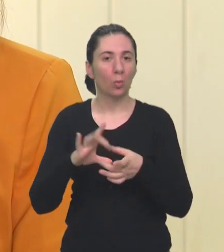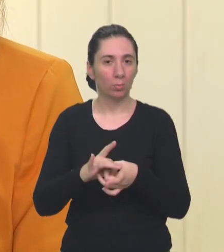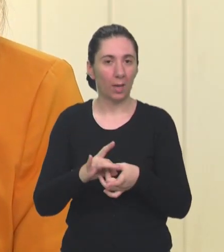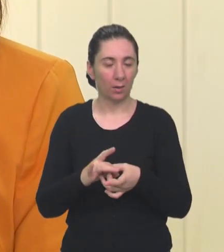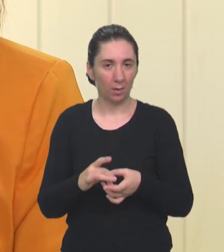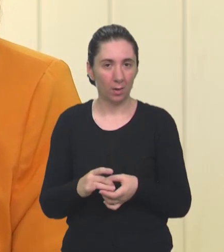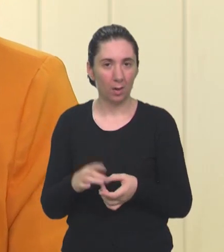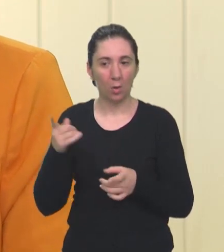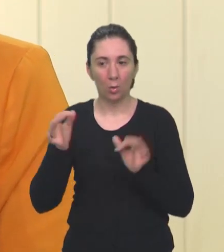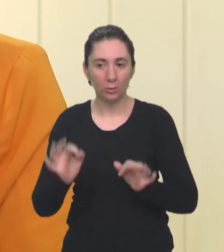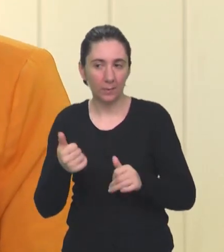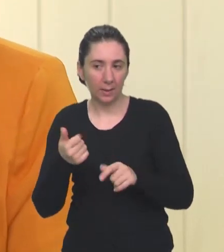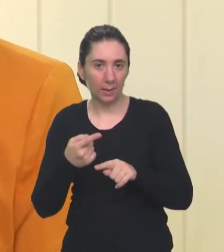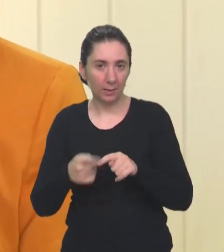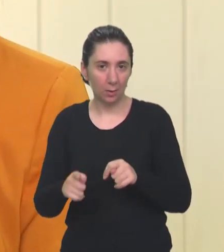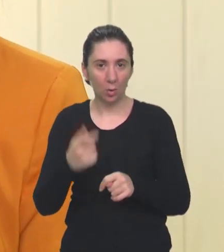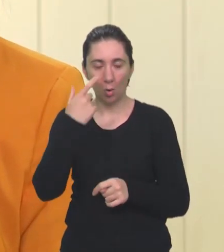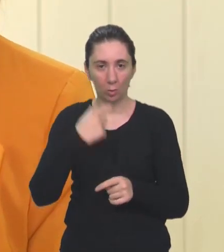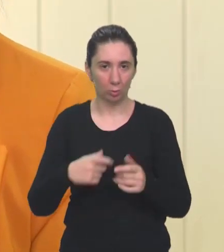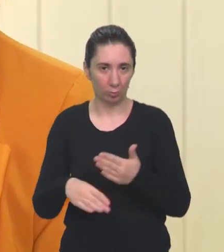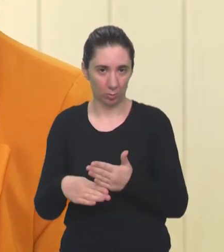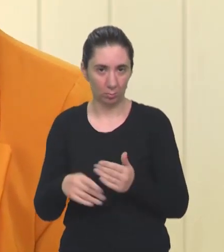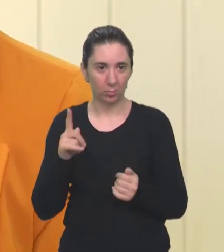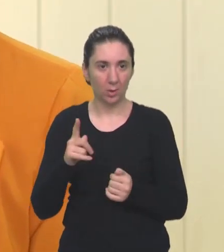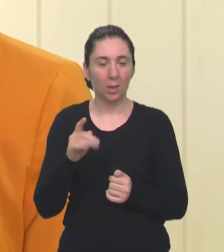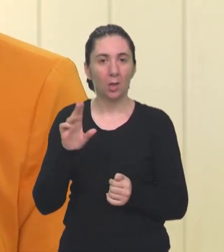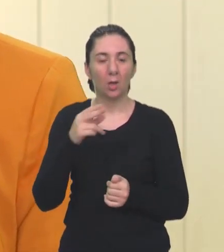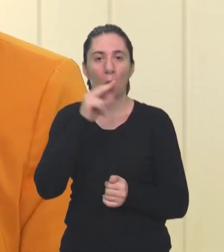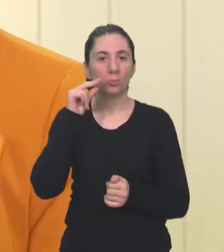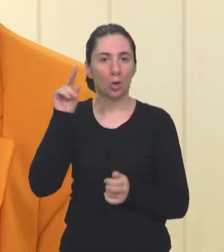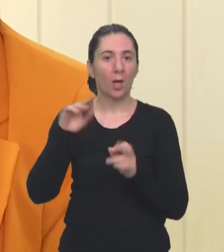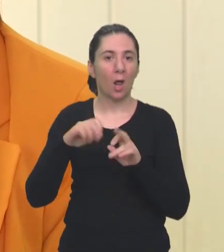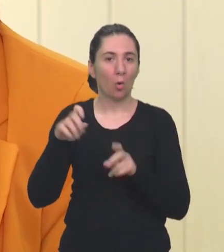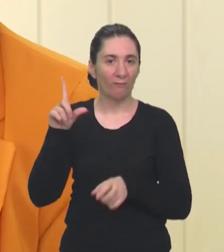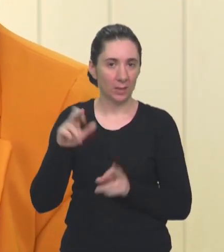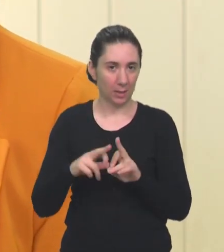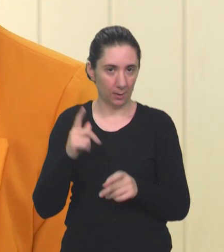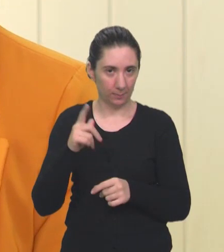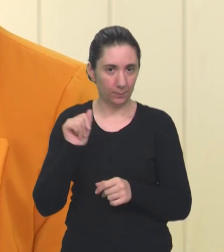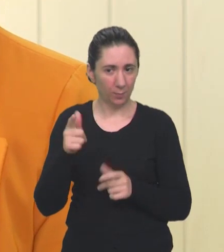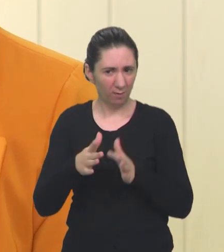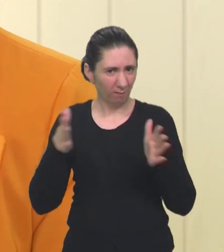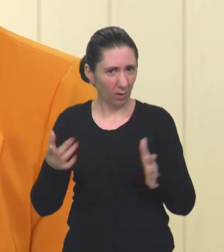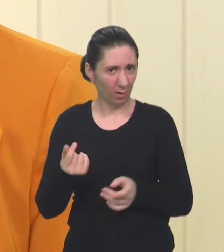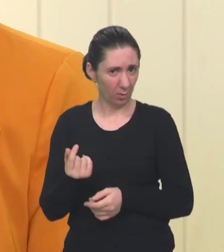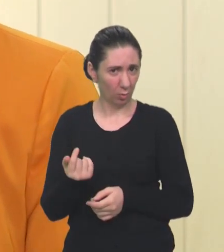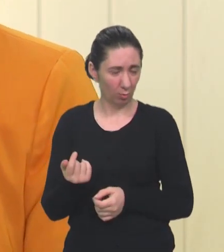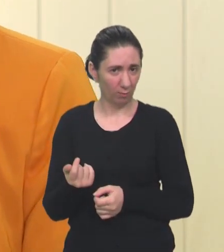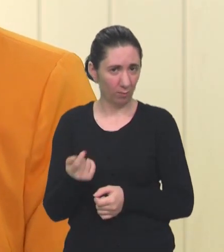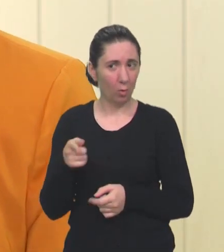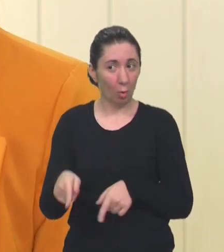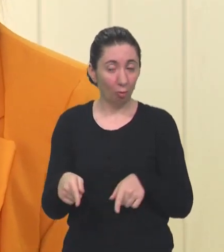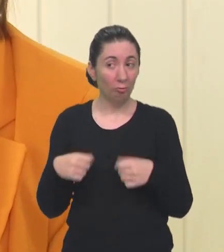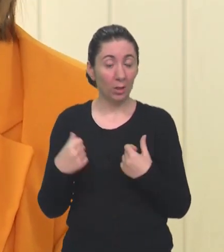koja ujedno osigurava dio osobnog dohotka i općina Rakovica. Uh-huh. Radili se o velikim iznosima? Pa